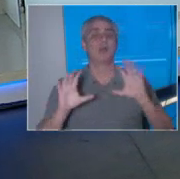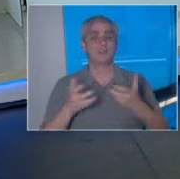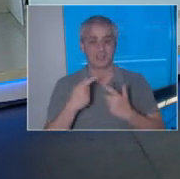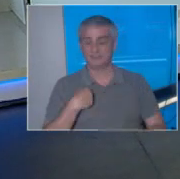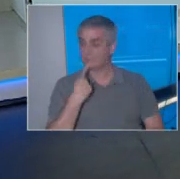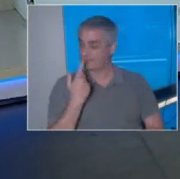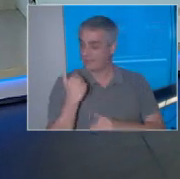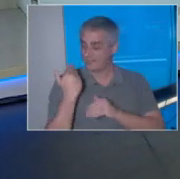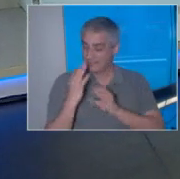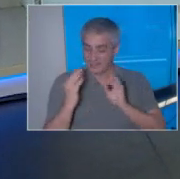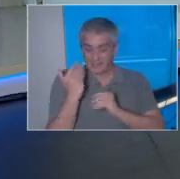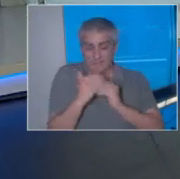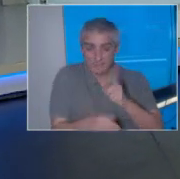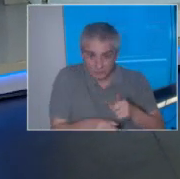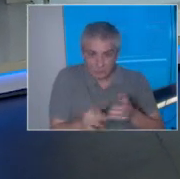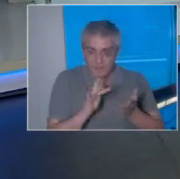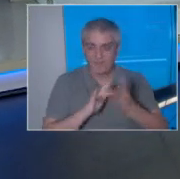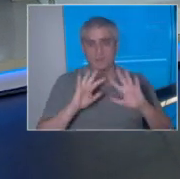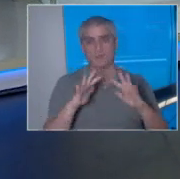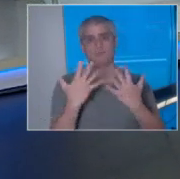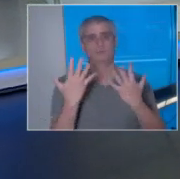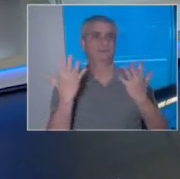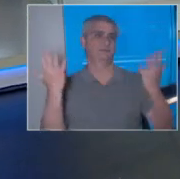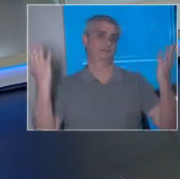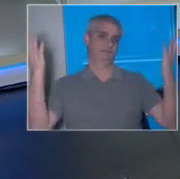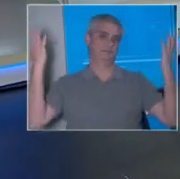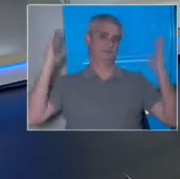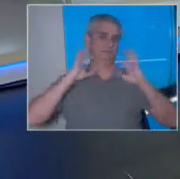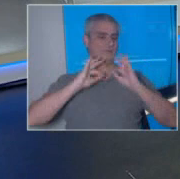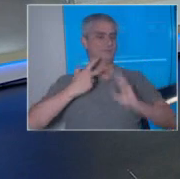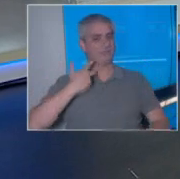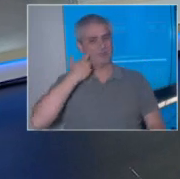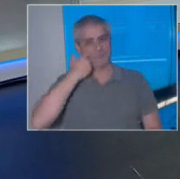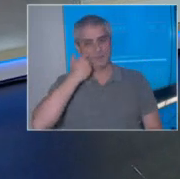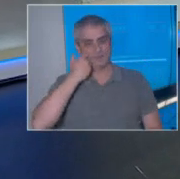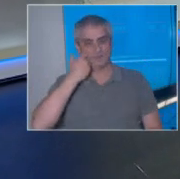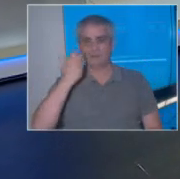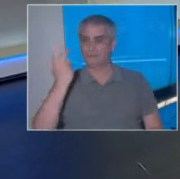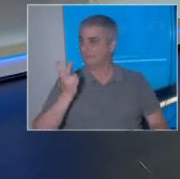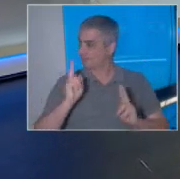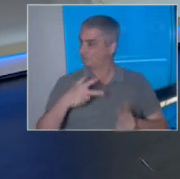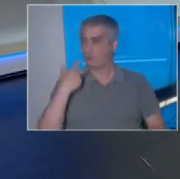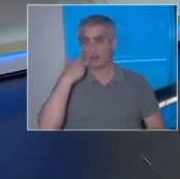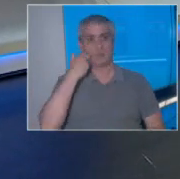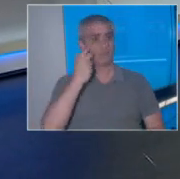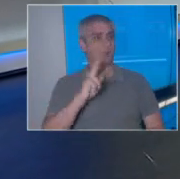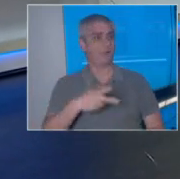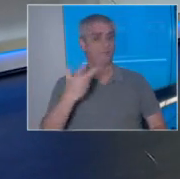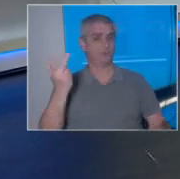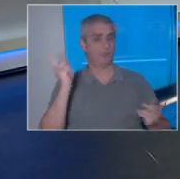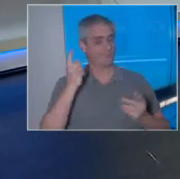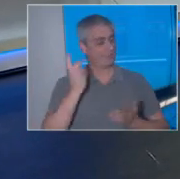אנחנו נתחיל דווקא מהסוף. ובמקום העשירי, הפעם נפתח במחמאה. אפשר, אפשר להחמיא אחד לשני.